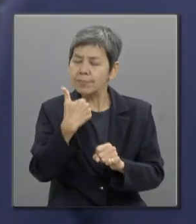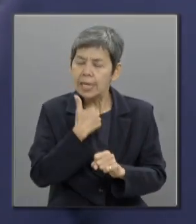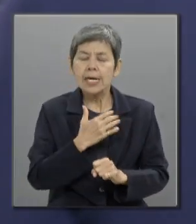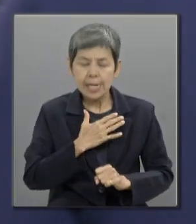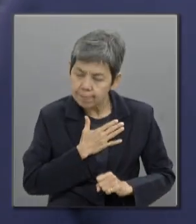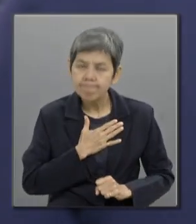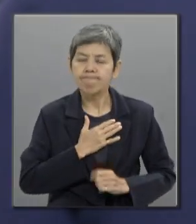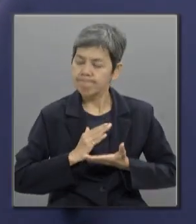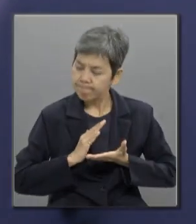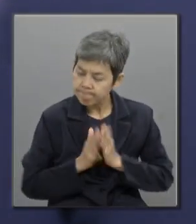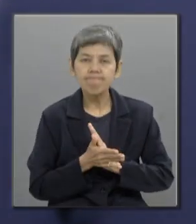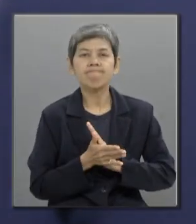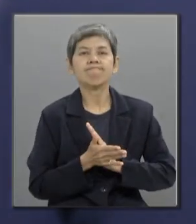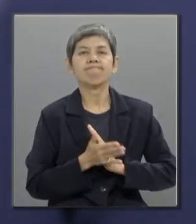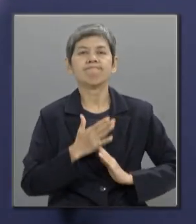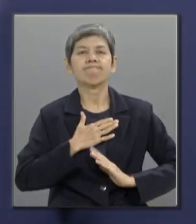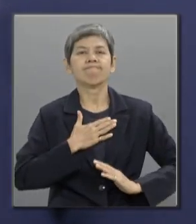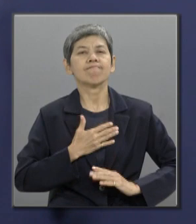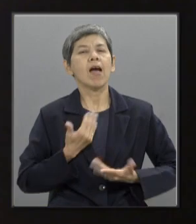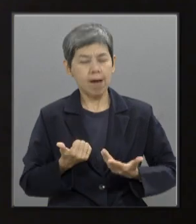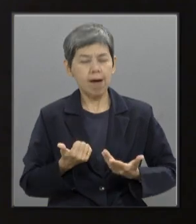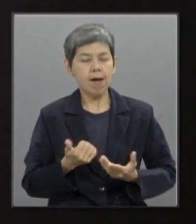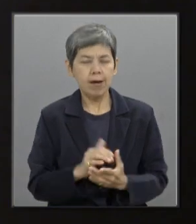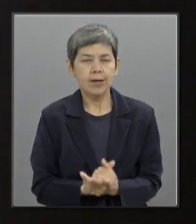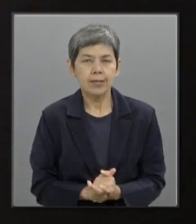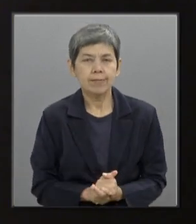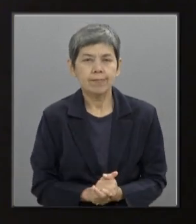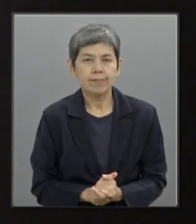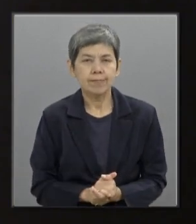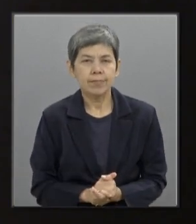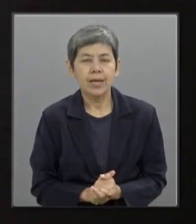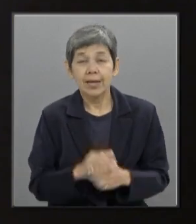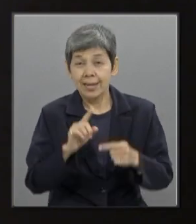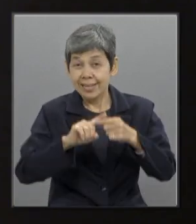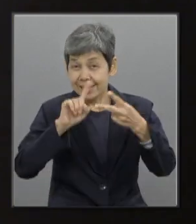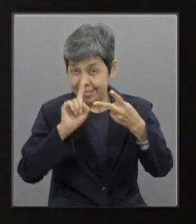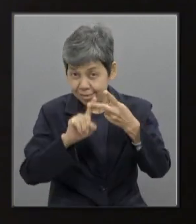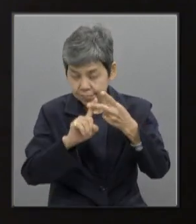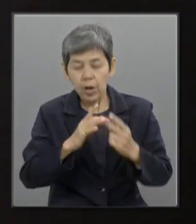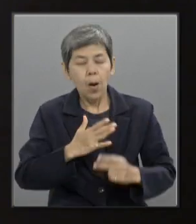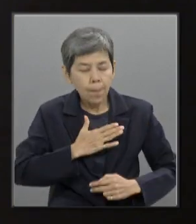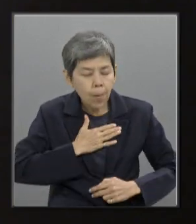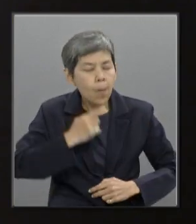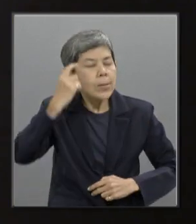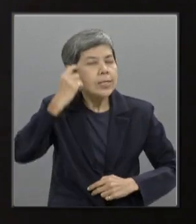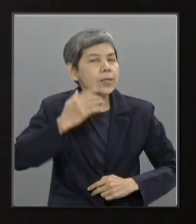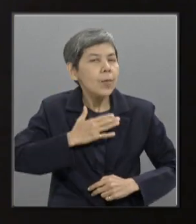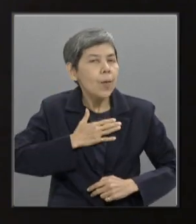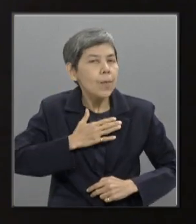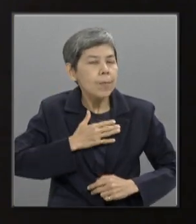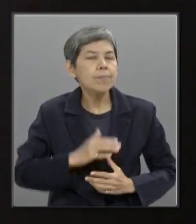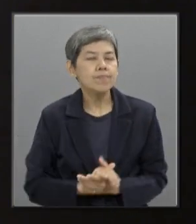จะเปลี่ยนแปลงปรับปรุงตัวเองอย่างไรอีกส่วนหนึ่งเนี่ยผมคิดว่า